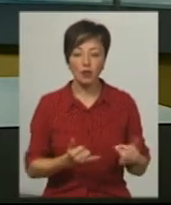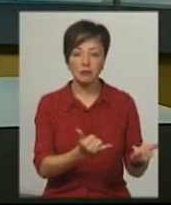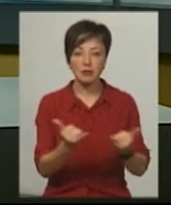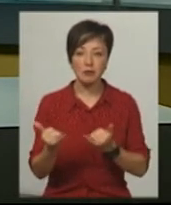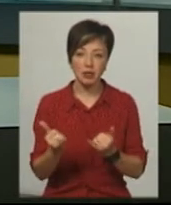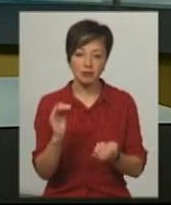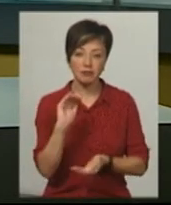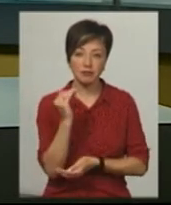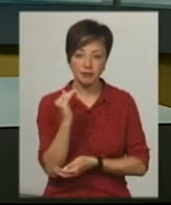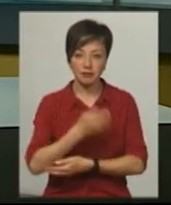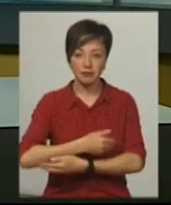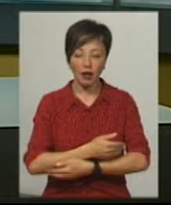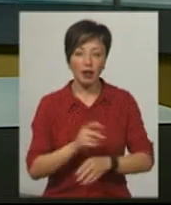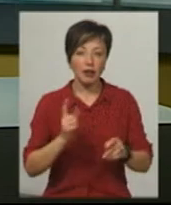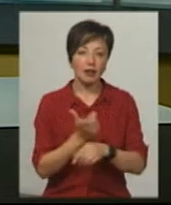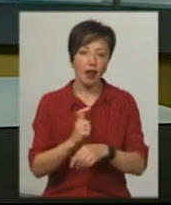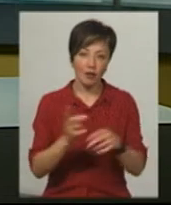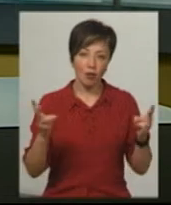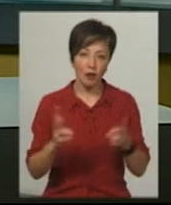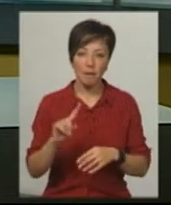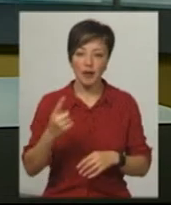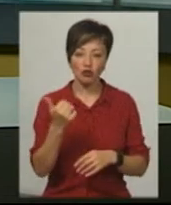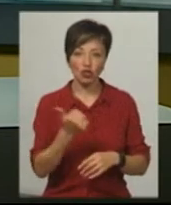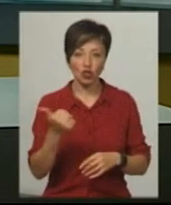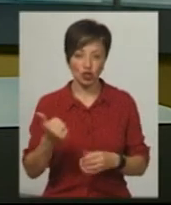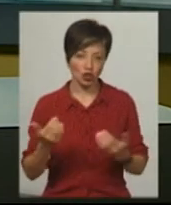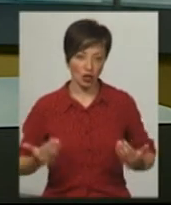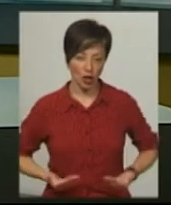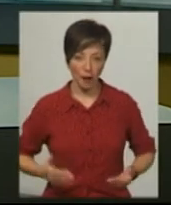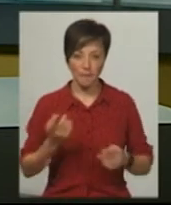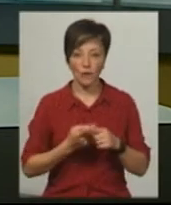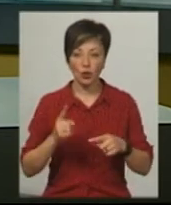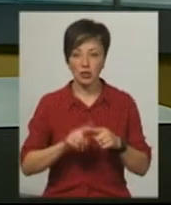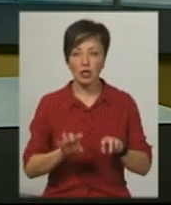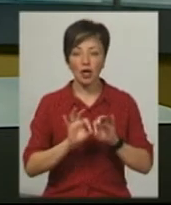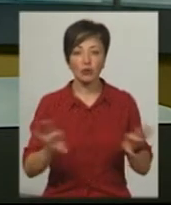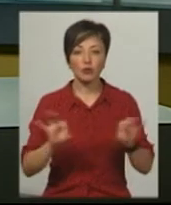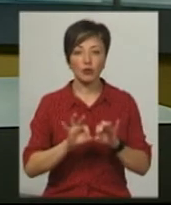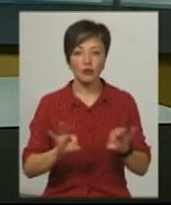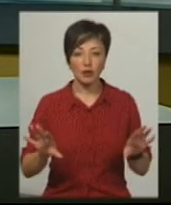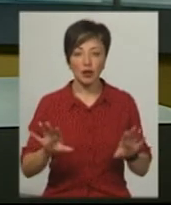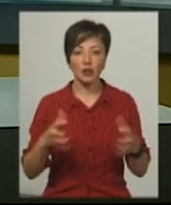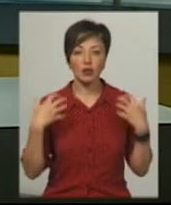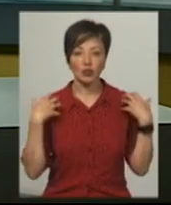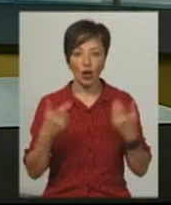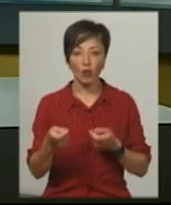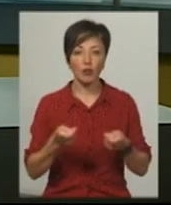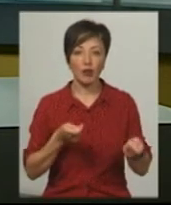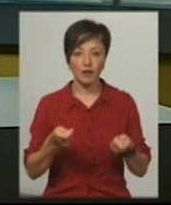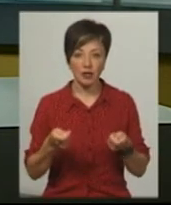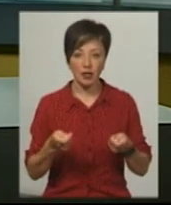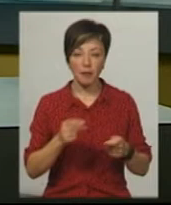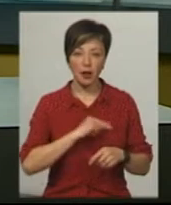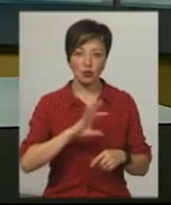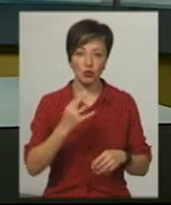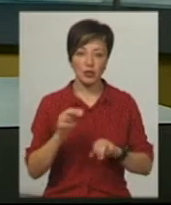забезпечити новонароджену дитину найнеобхіднішим на перші тижні життя. Про це кореспондентам Суспільного розповів начальник управління